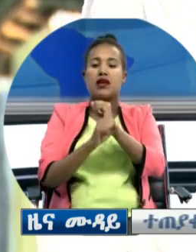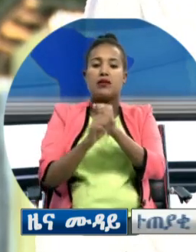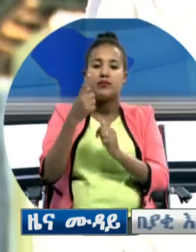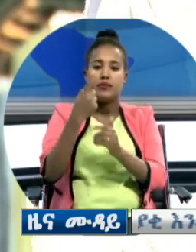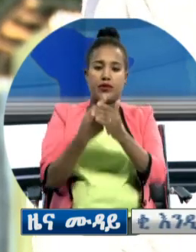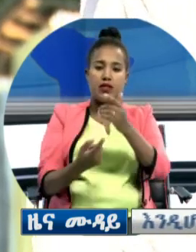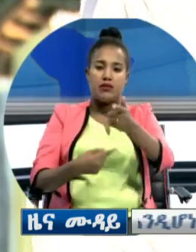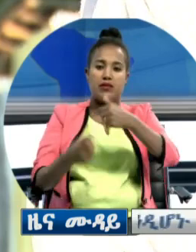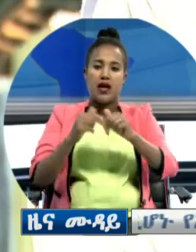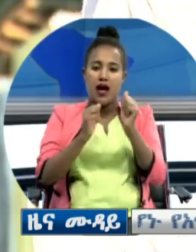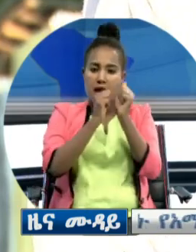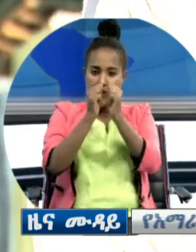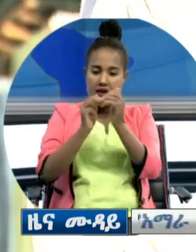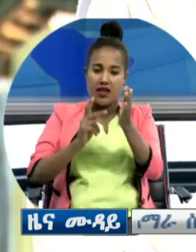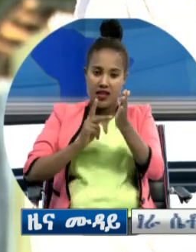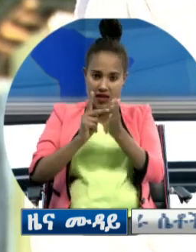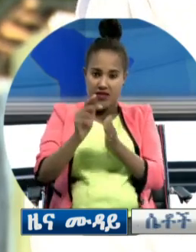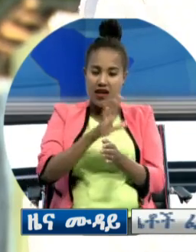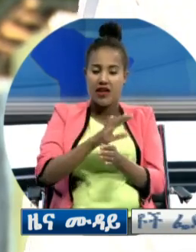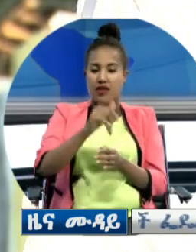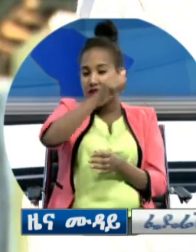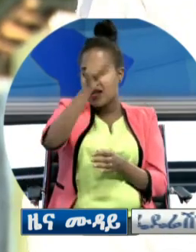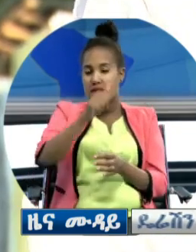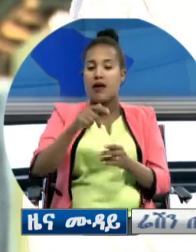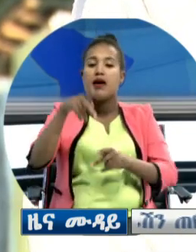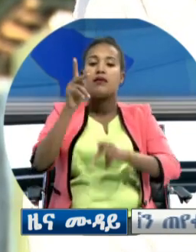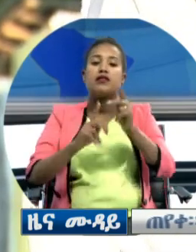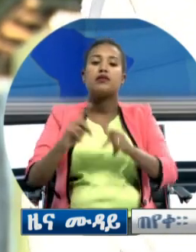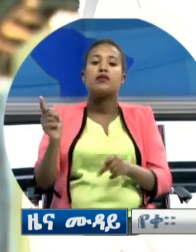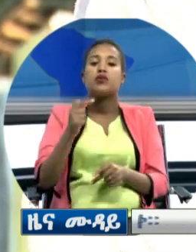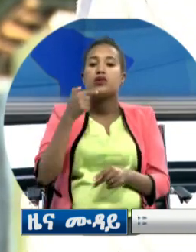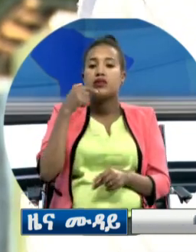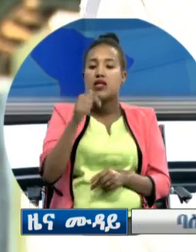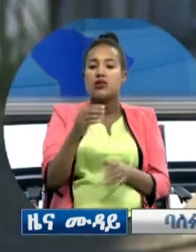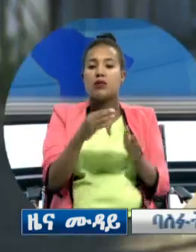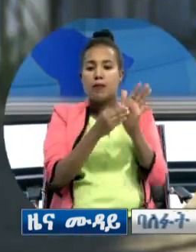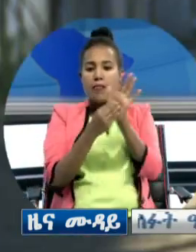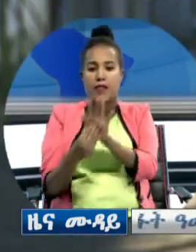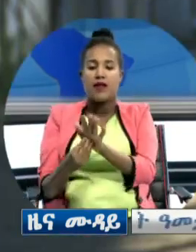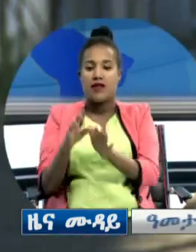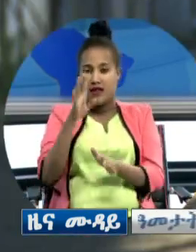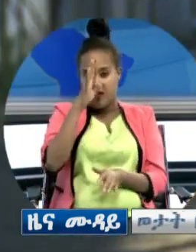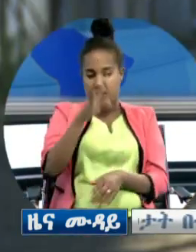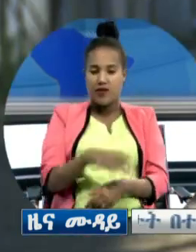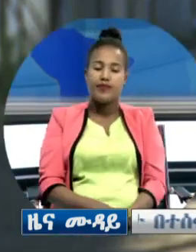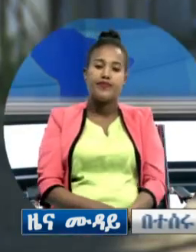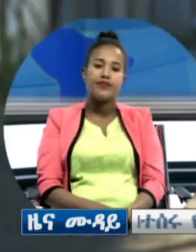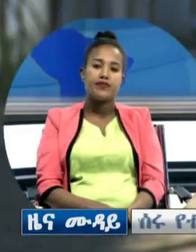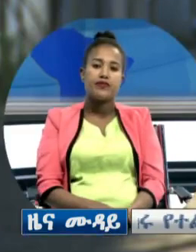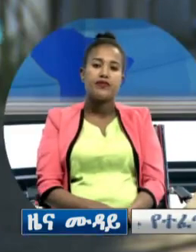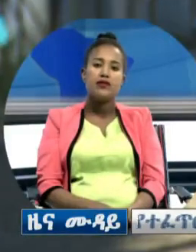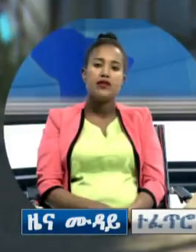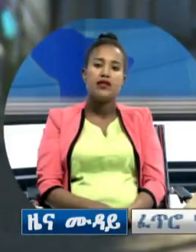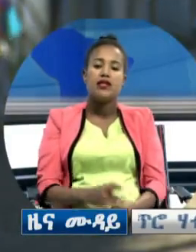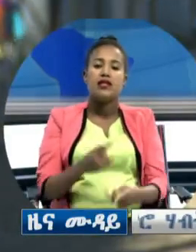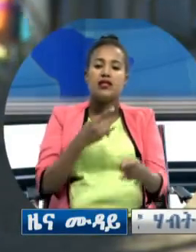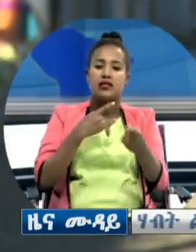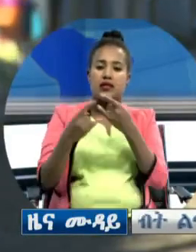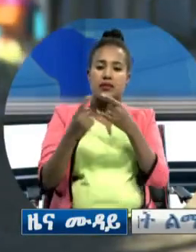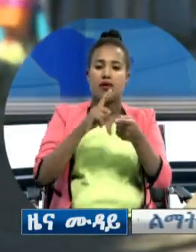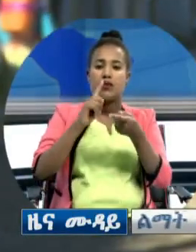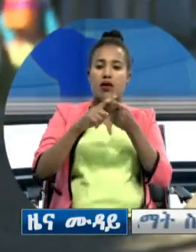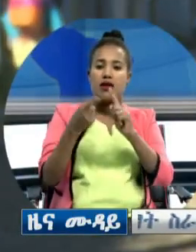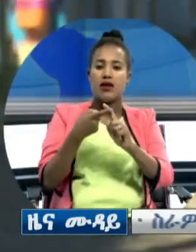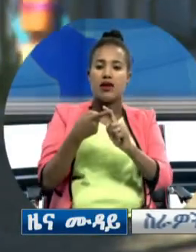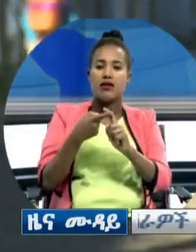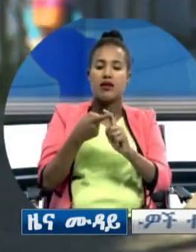ፖሉ አብረን ንክፈልና እንደማንኛውም ህብረተሰብ እንሁን ስንል አድሮን የፈጠሩብን ዘመዲም ከጓደኛም እየተቀባበል